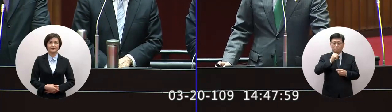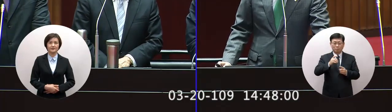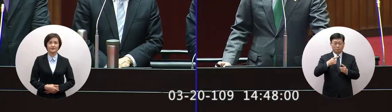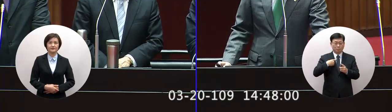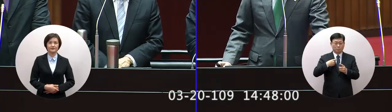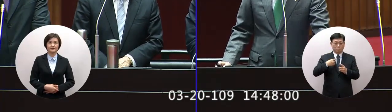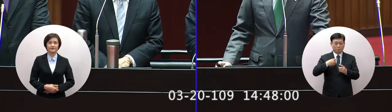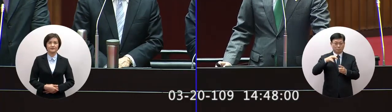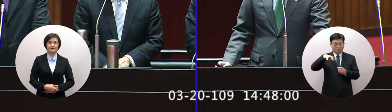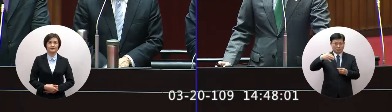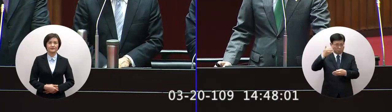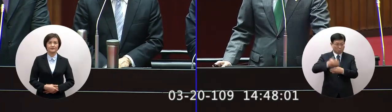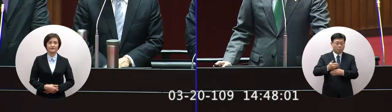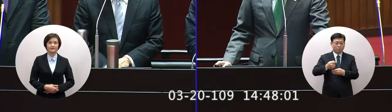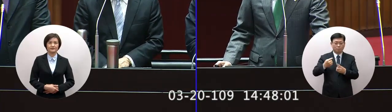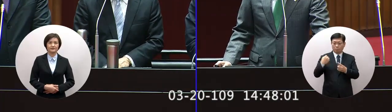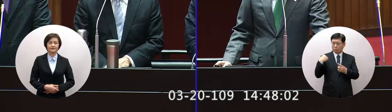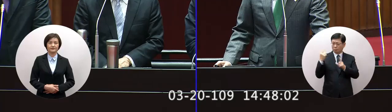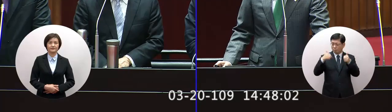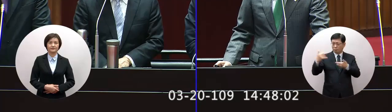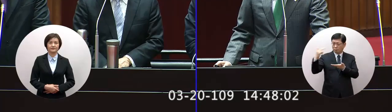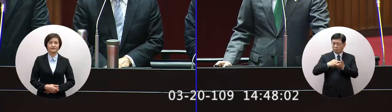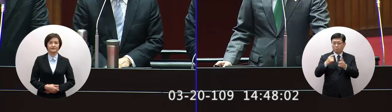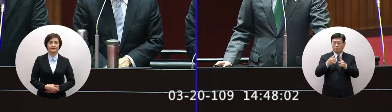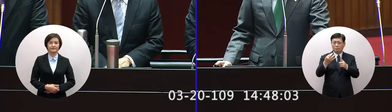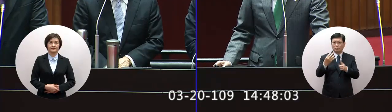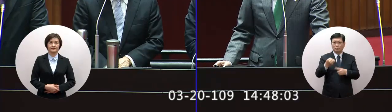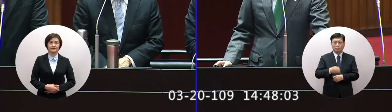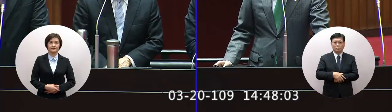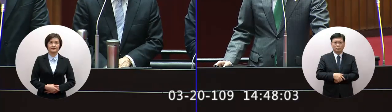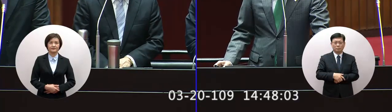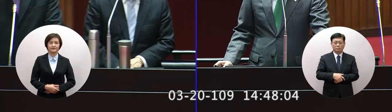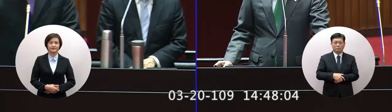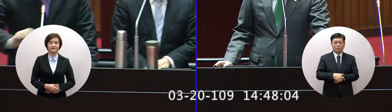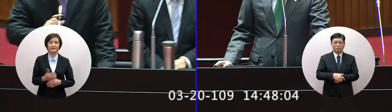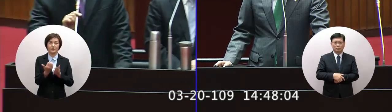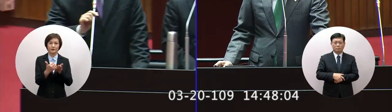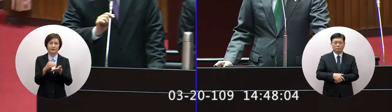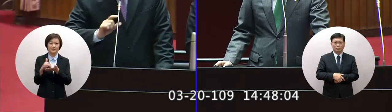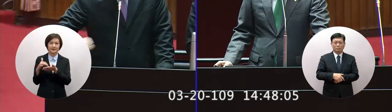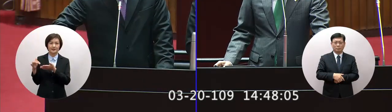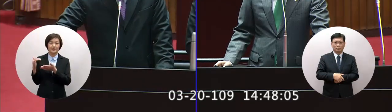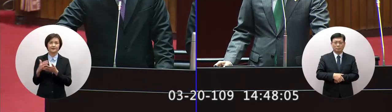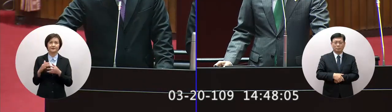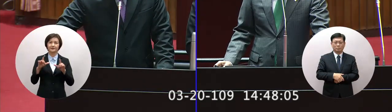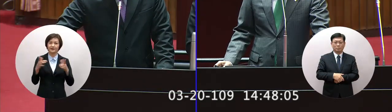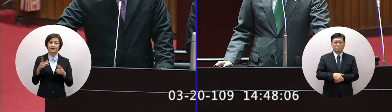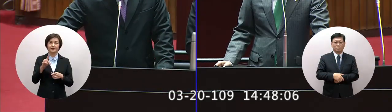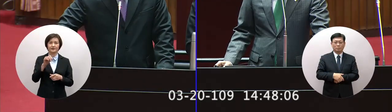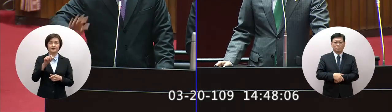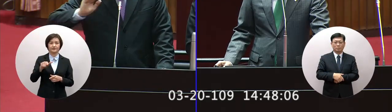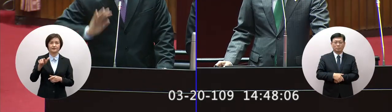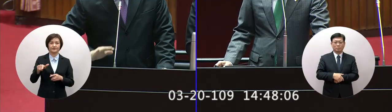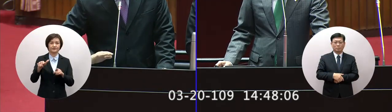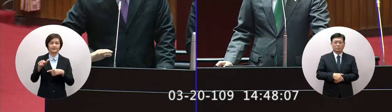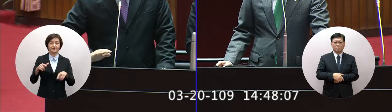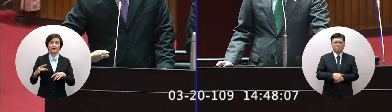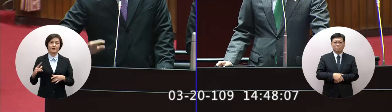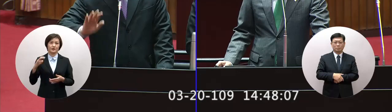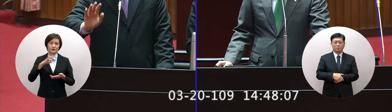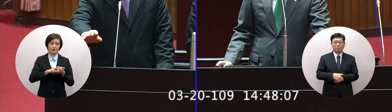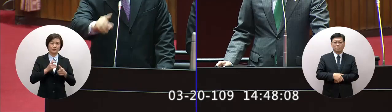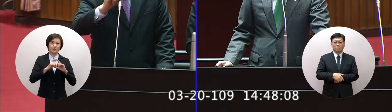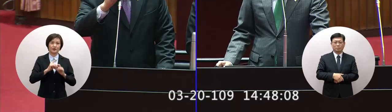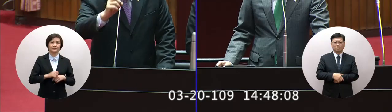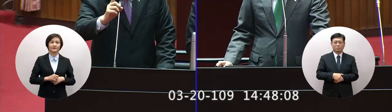门之后，多少人回国？昨天一整天，内政部徐部长您。 预计是应该会有16000多个人，不过因为过了今